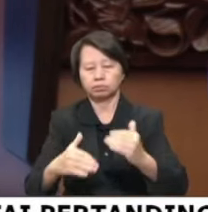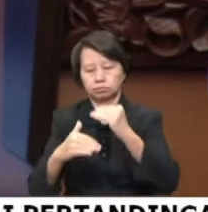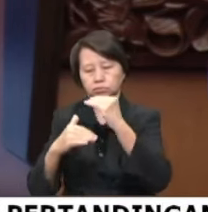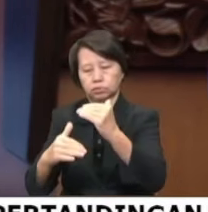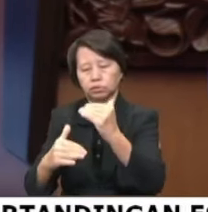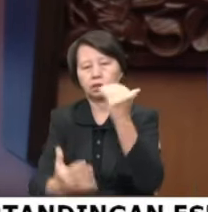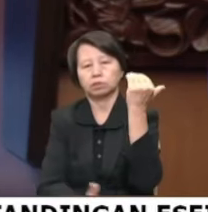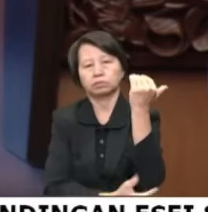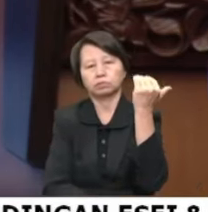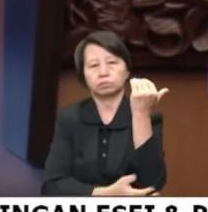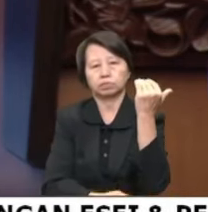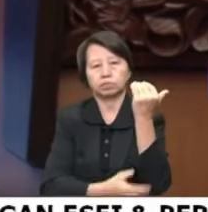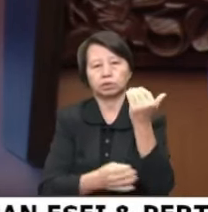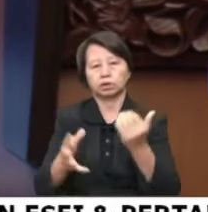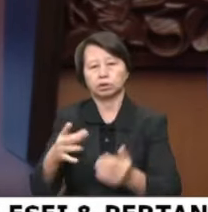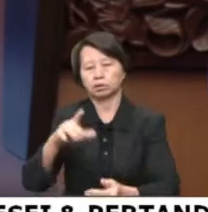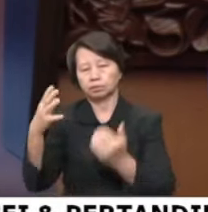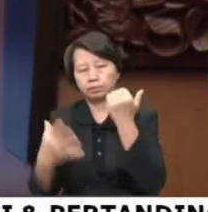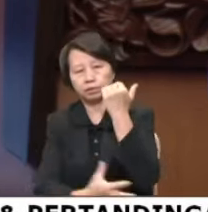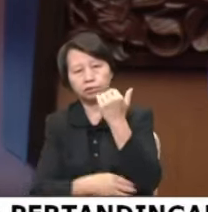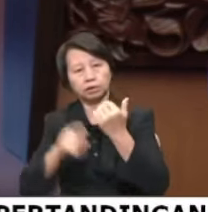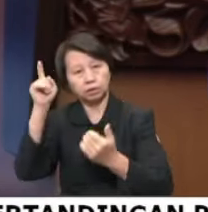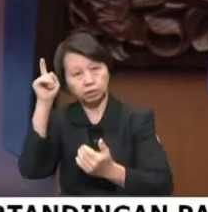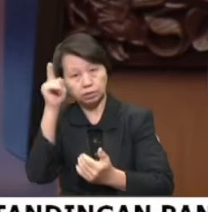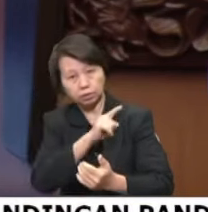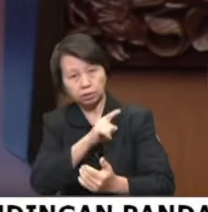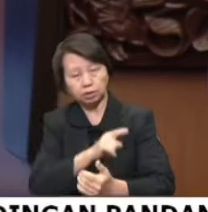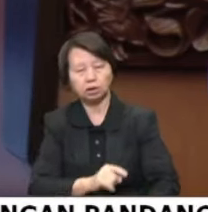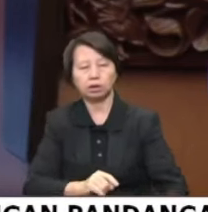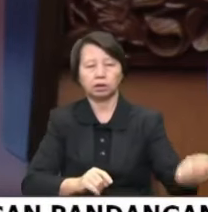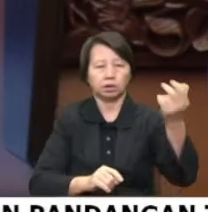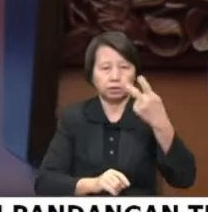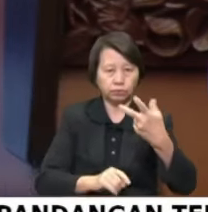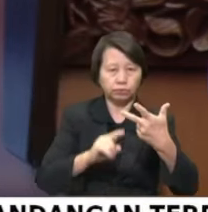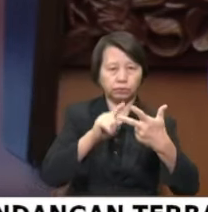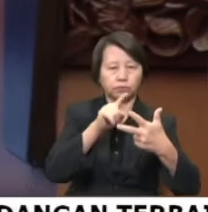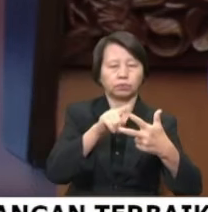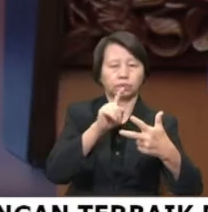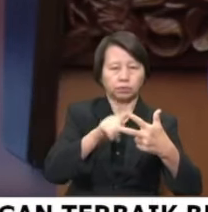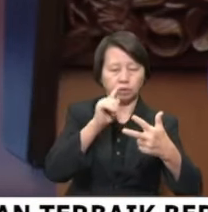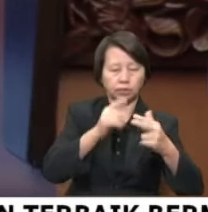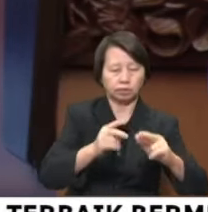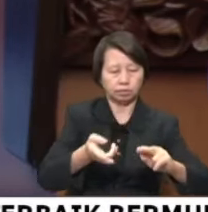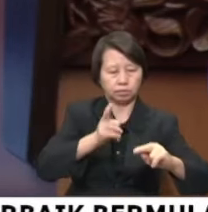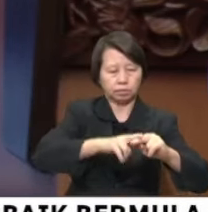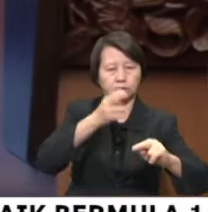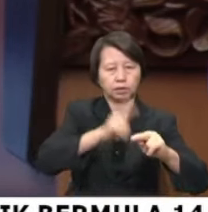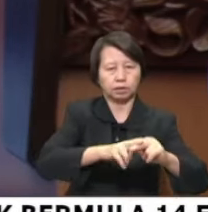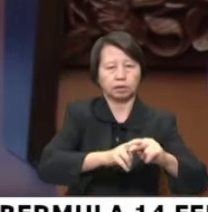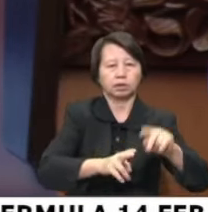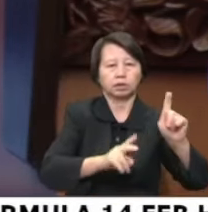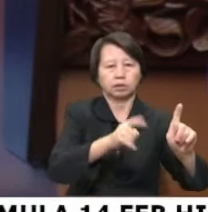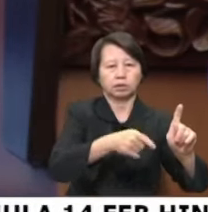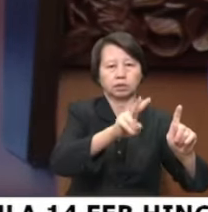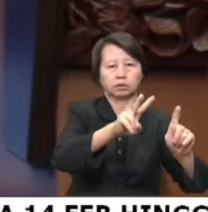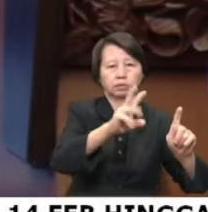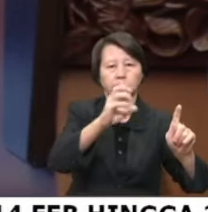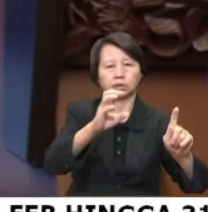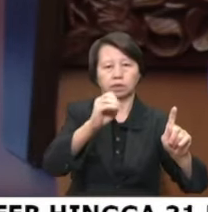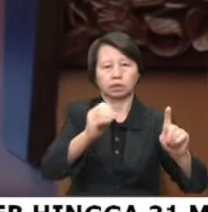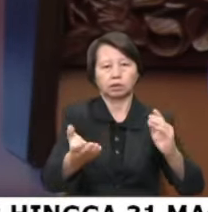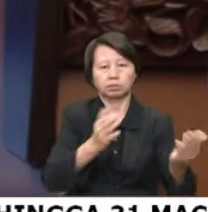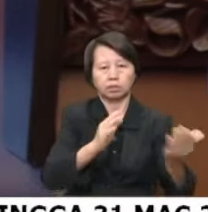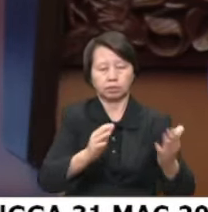kepada miskin tegar. Kedua, meningkatkan kadar bantuan untuk isi rumah SARA kepada RM1,200